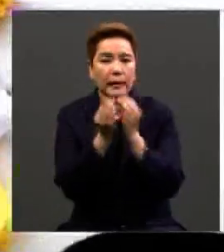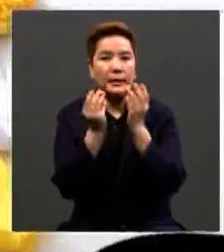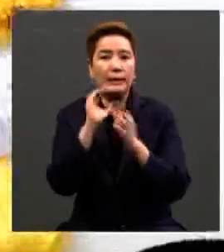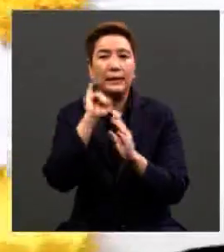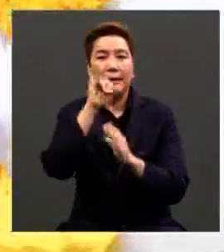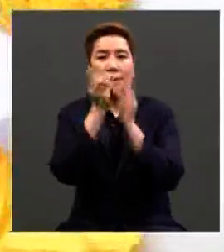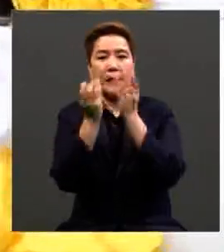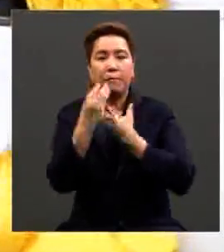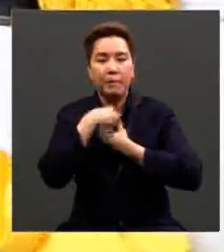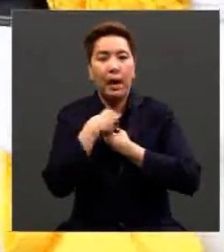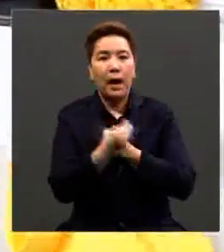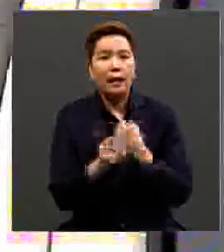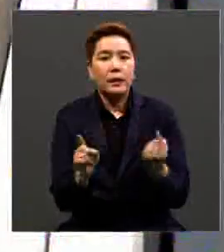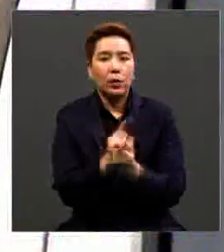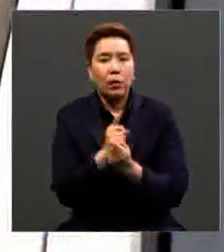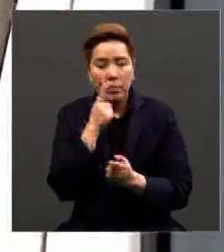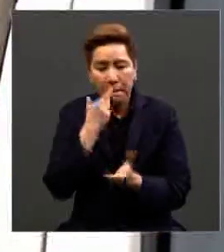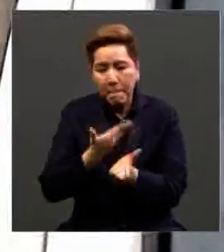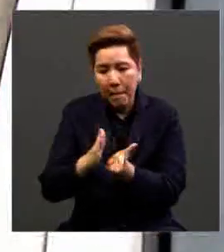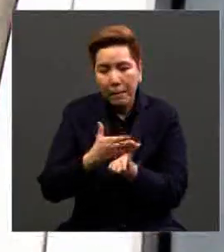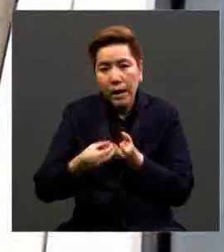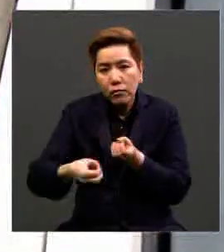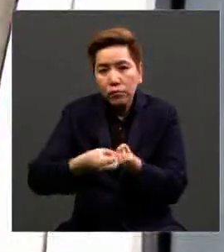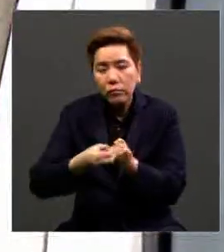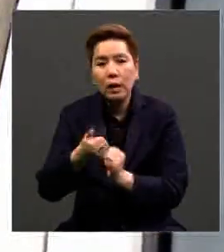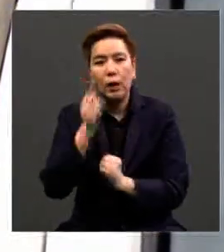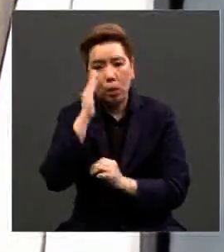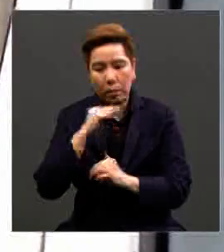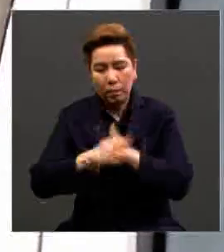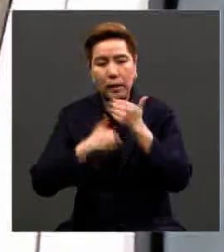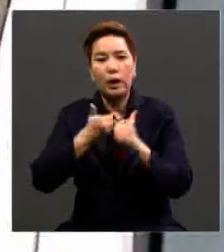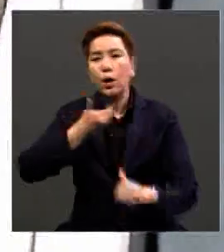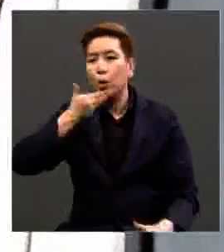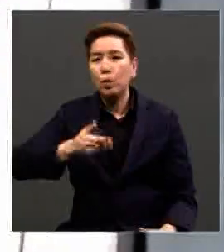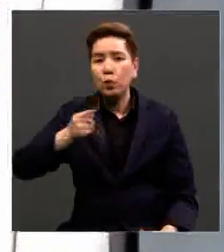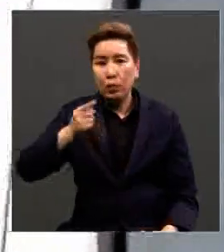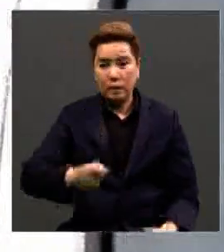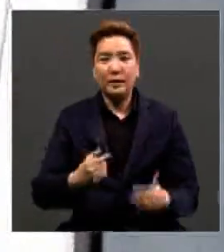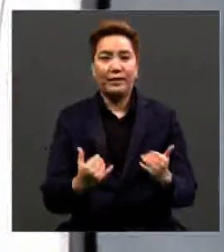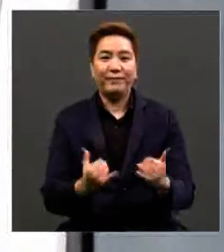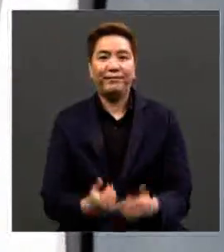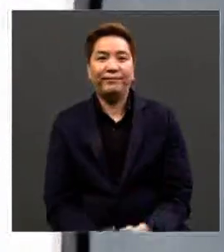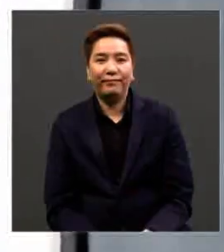จริยธรรมทำให้สังคมเอื้ออาทรน่าอยู่และพัฒนาได้อย่างยั่งยืนค่ะ